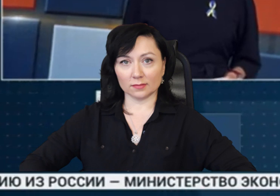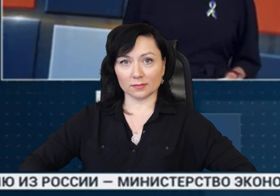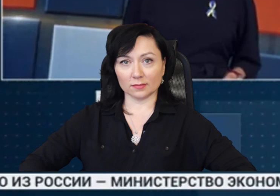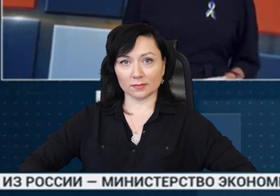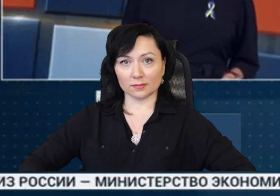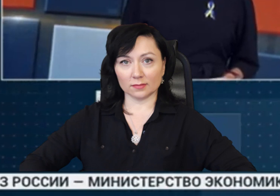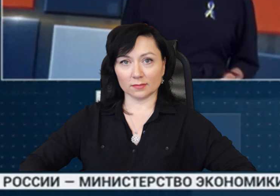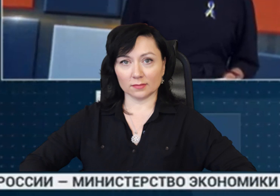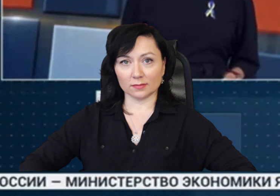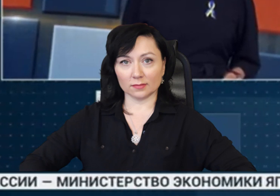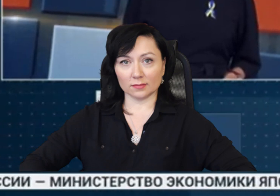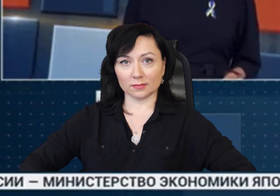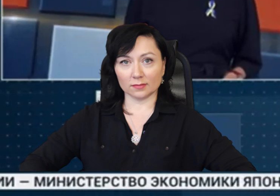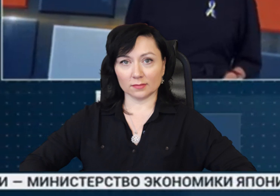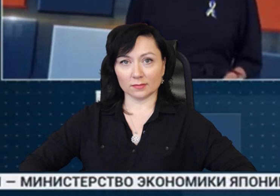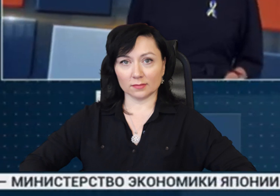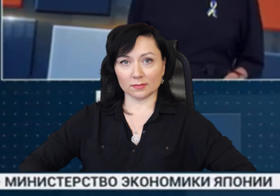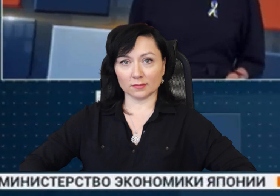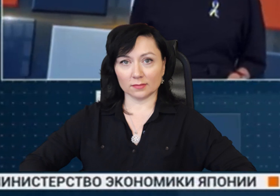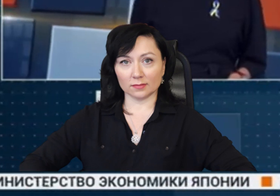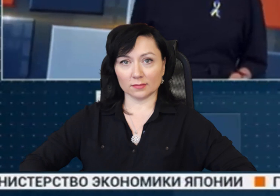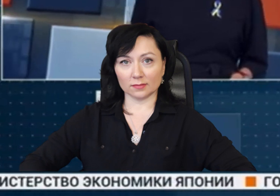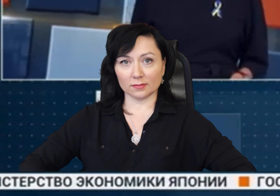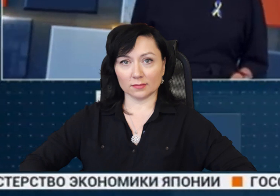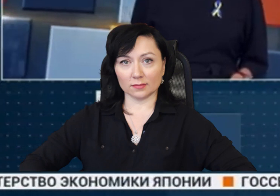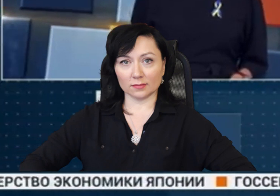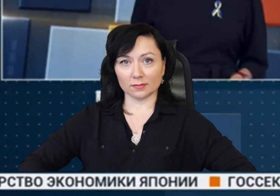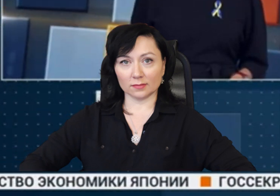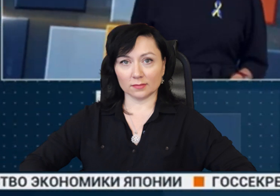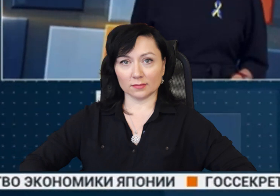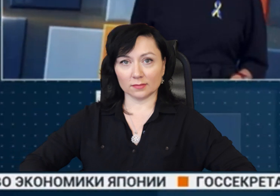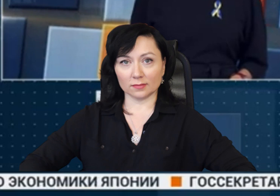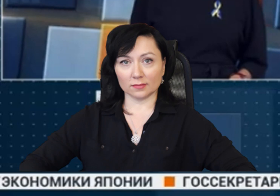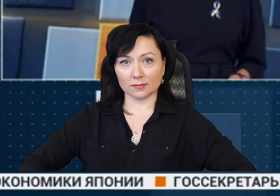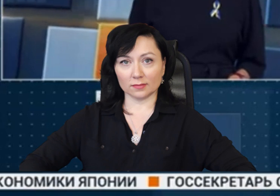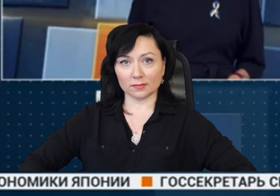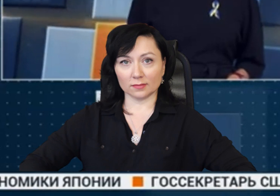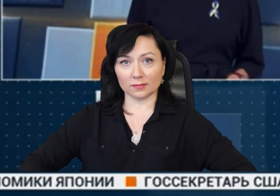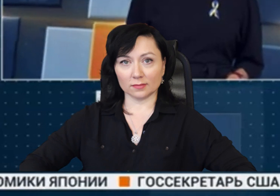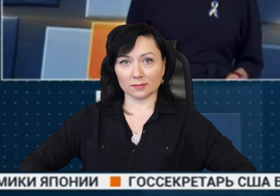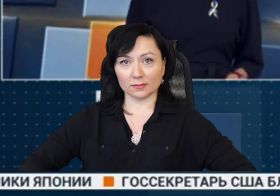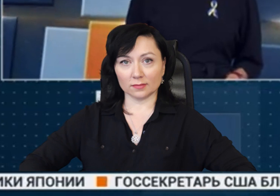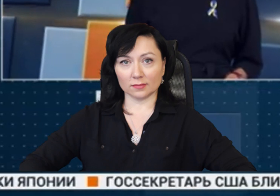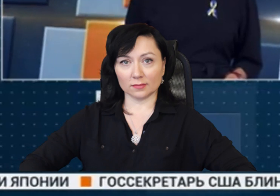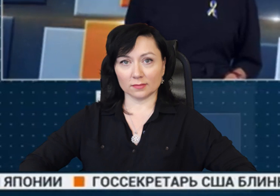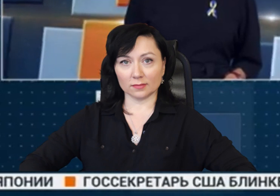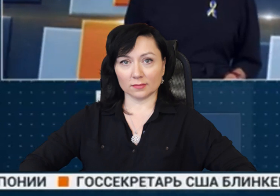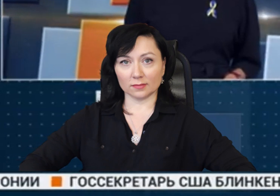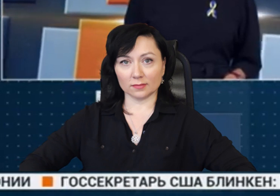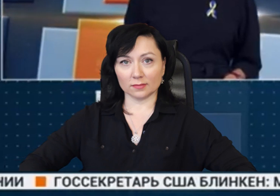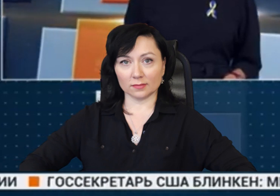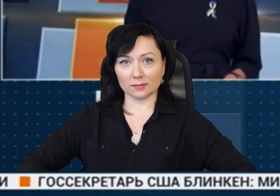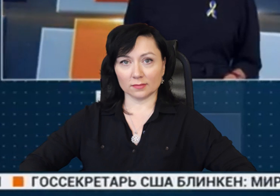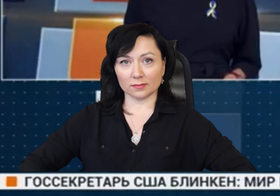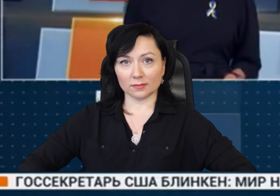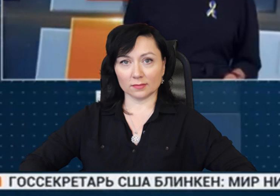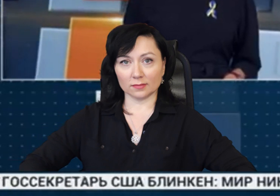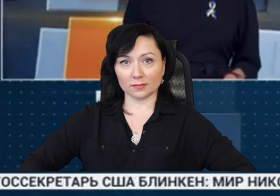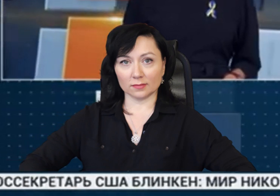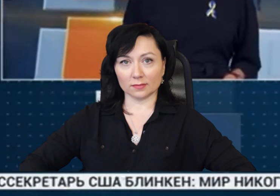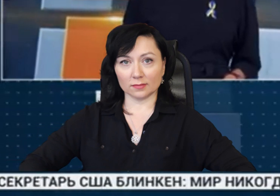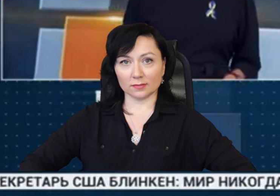необходимо внятные детальные разъяснение и правила от федеральных властей и достаточно срочно